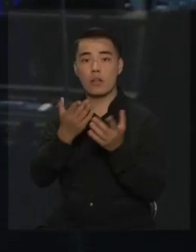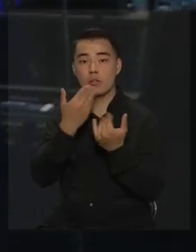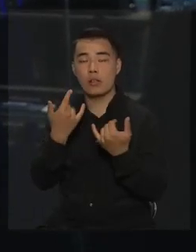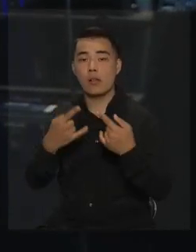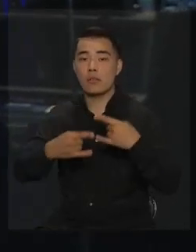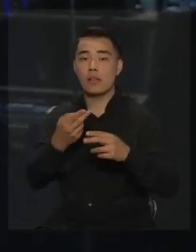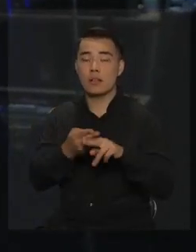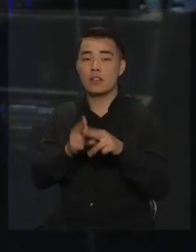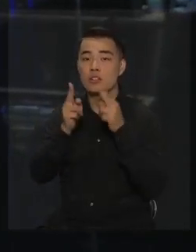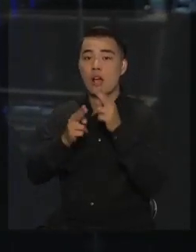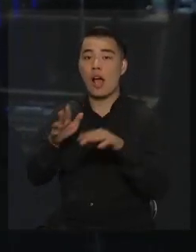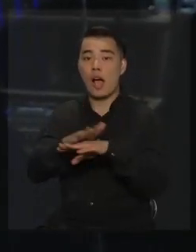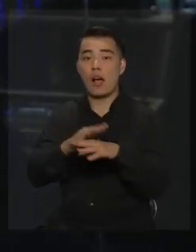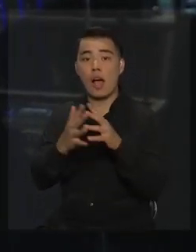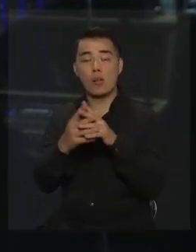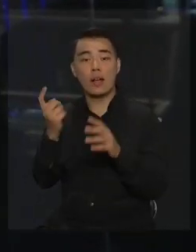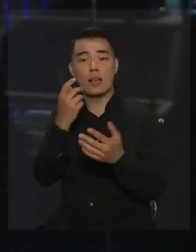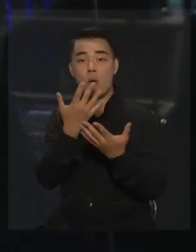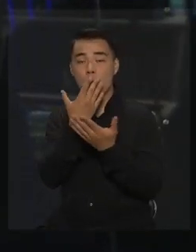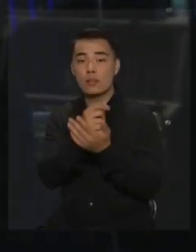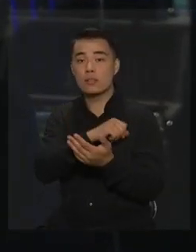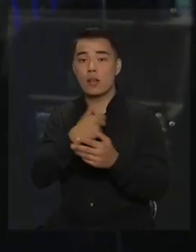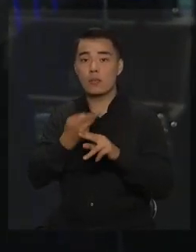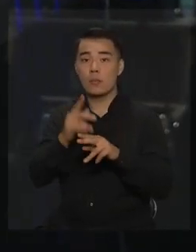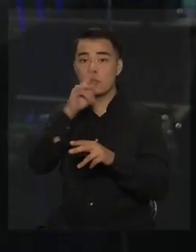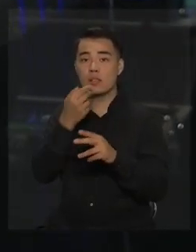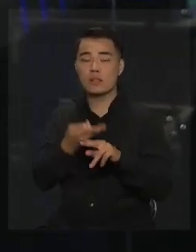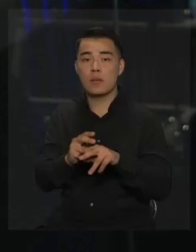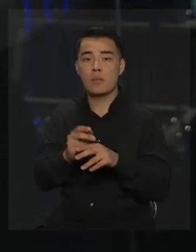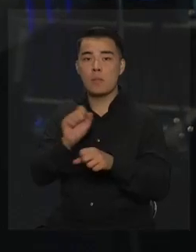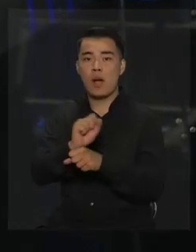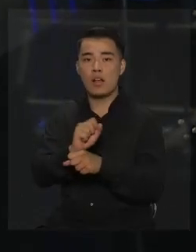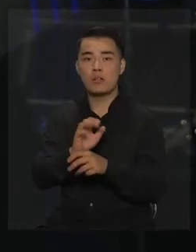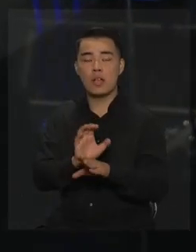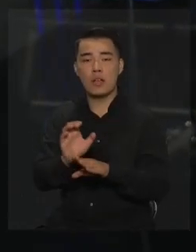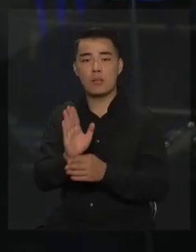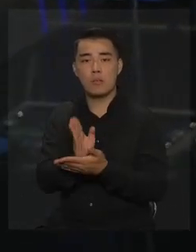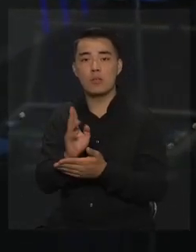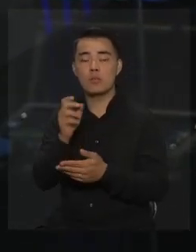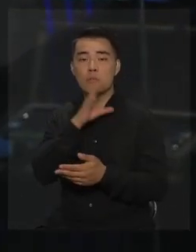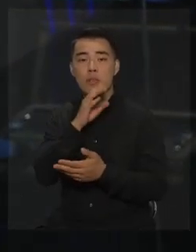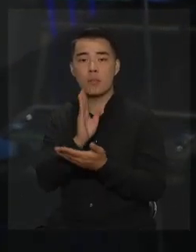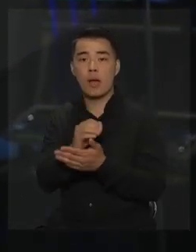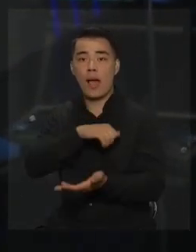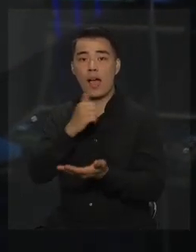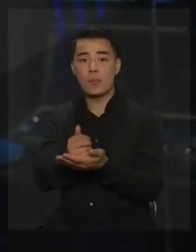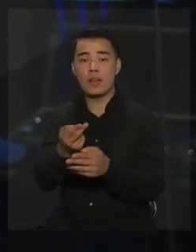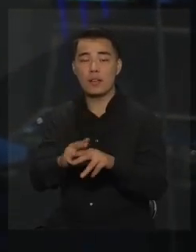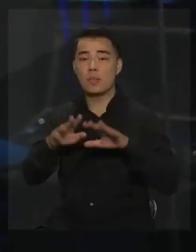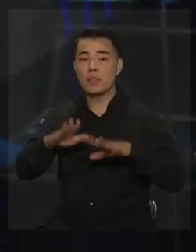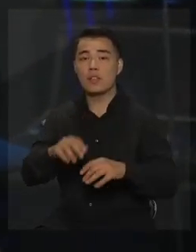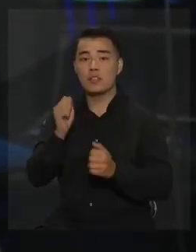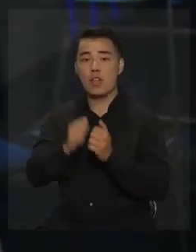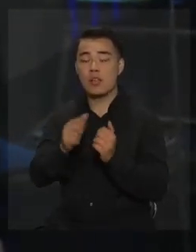деп шағымданған ауыл жұрты ен даладағы ес мұнайды белгісі көліктер тасып жатқанын да жеткізді. Ал жергілікті әкімдік бұл нысан